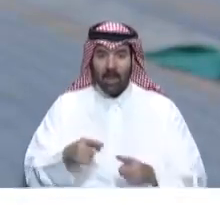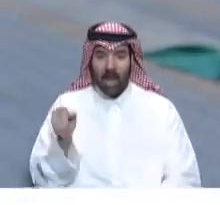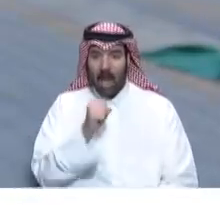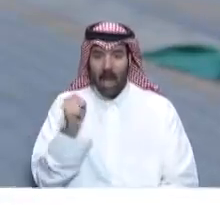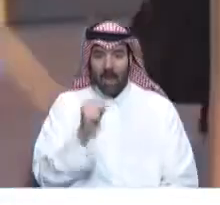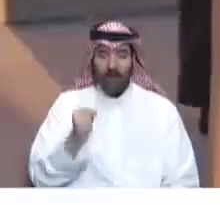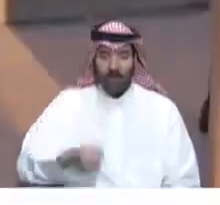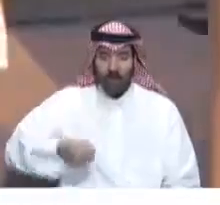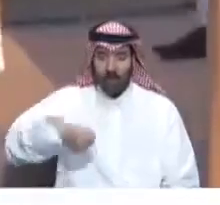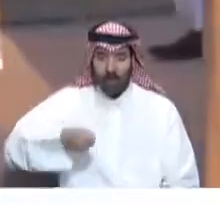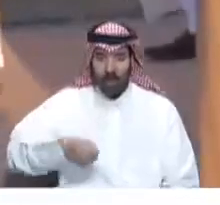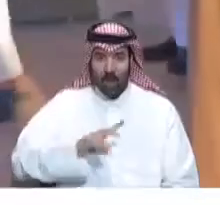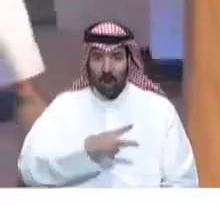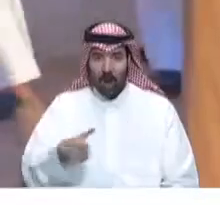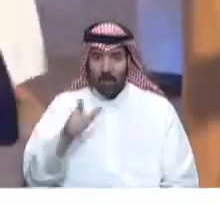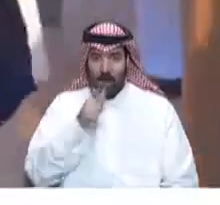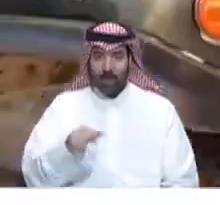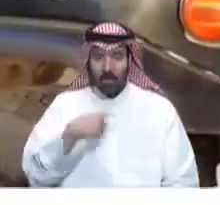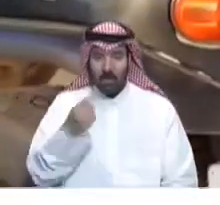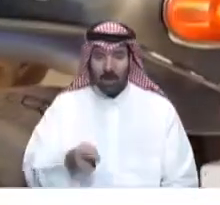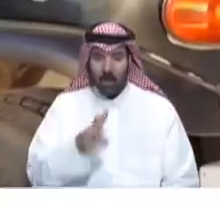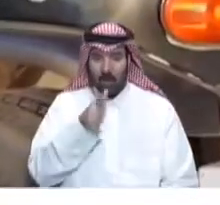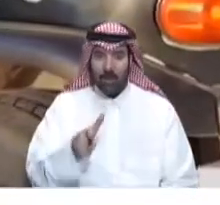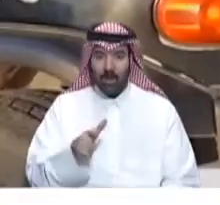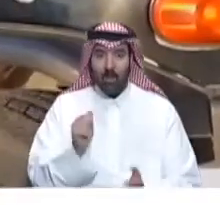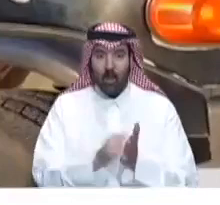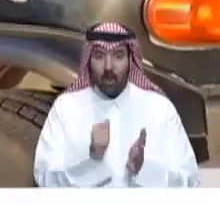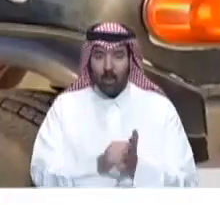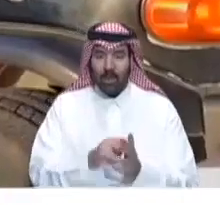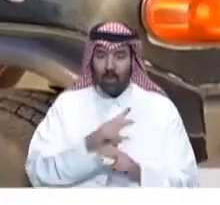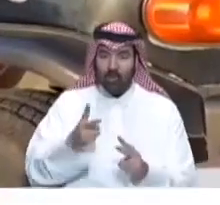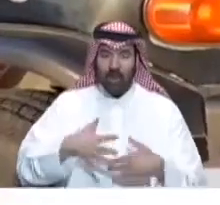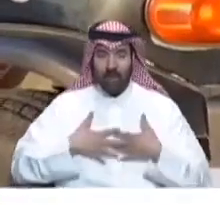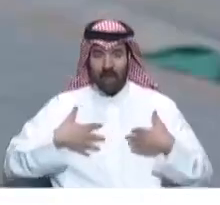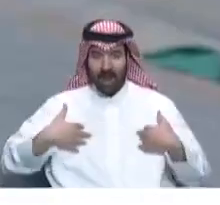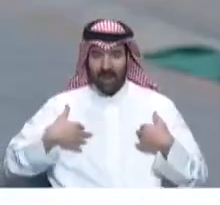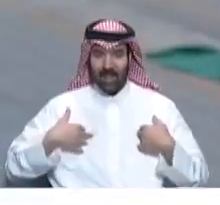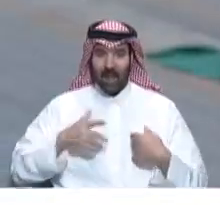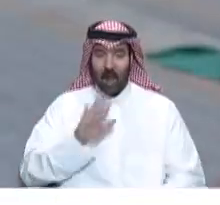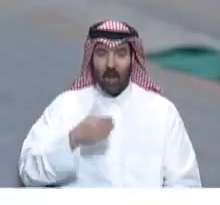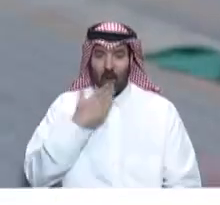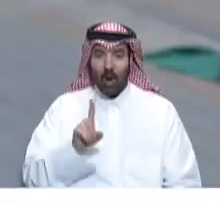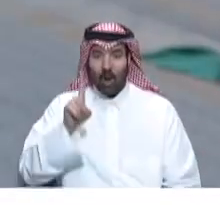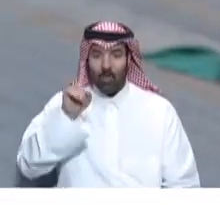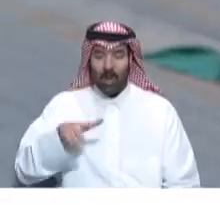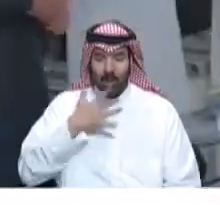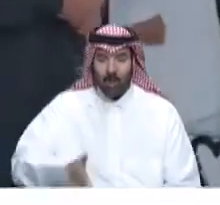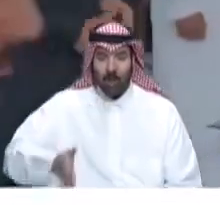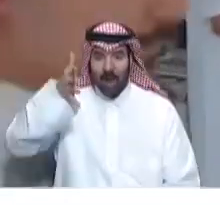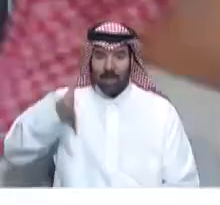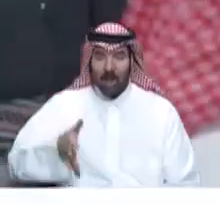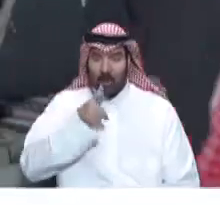يعايدون بعضهم، اللي ما يعايدون بعضهم بالمسجد يروحون يعايدون بعضهم بالبيوت، فرحانين مبسوطين كبار